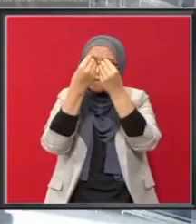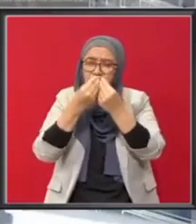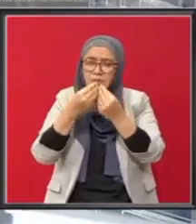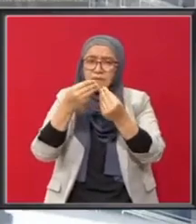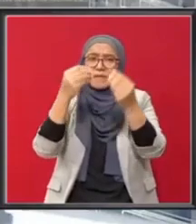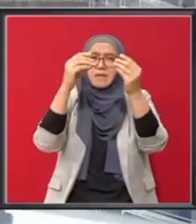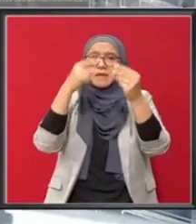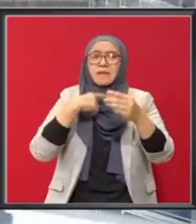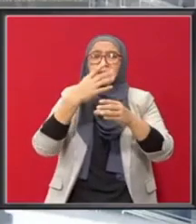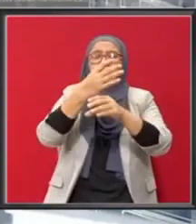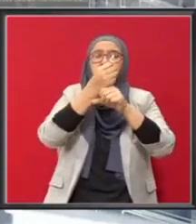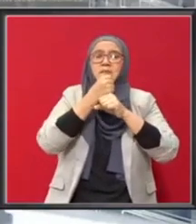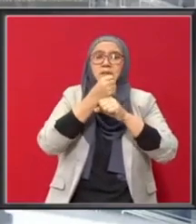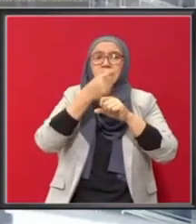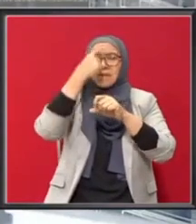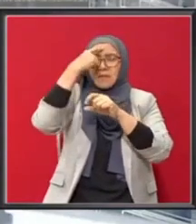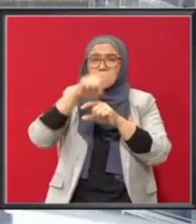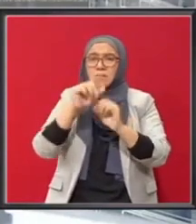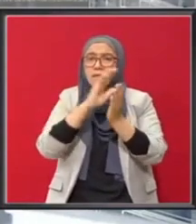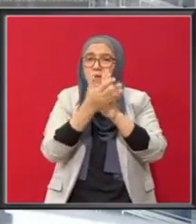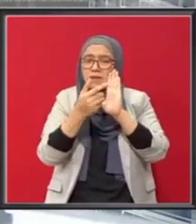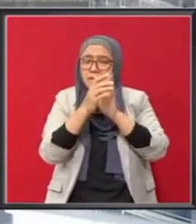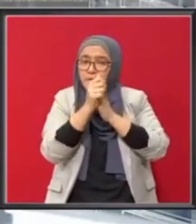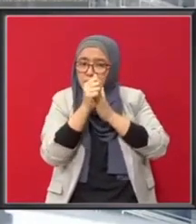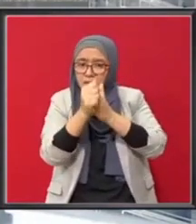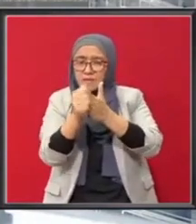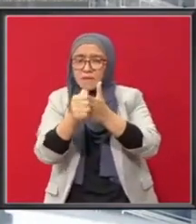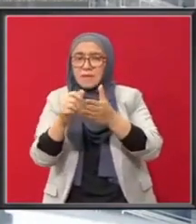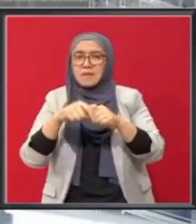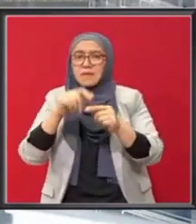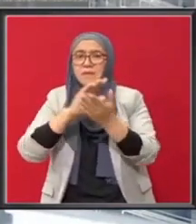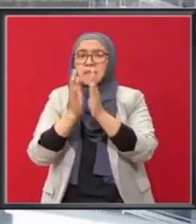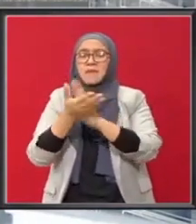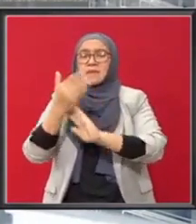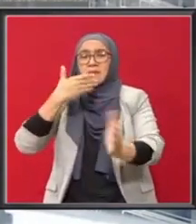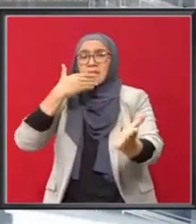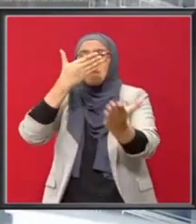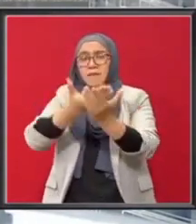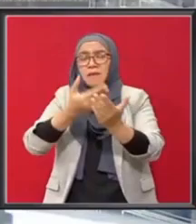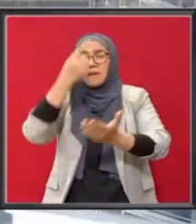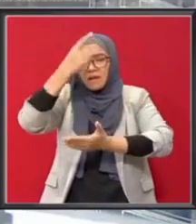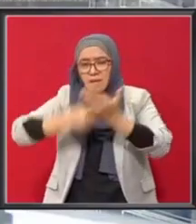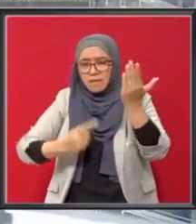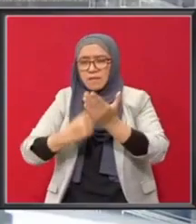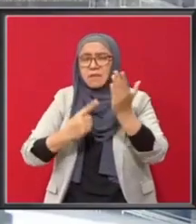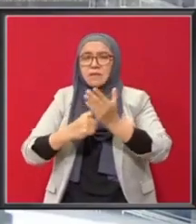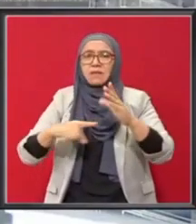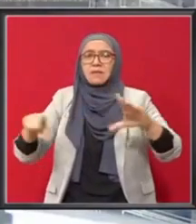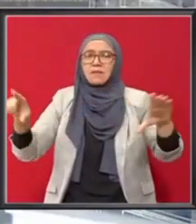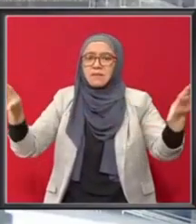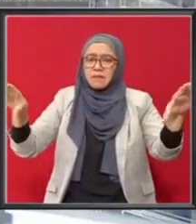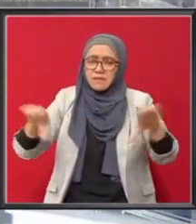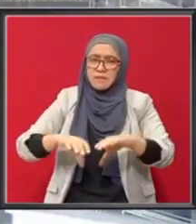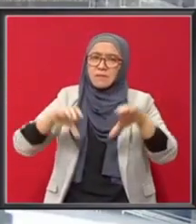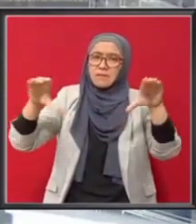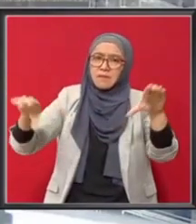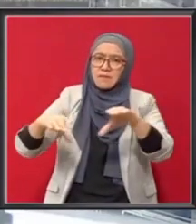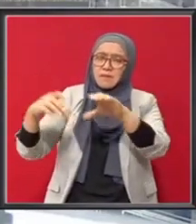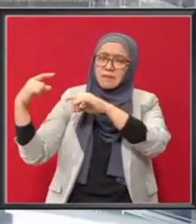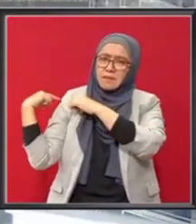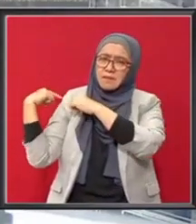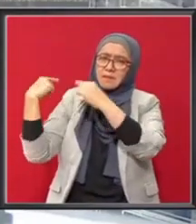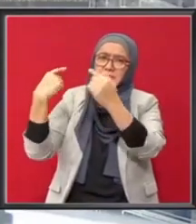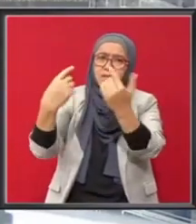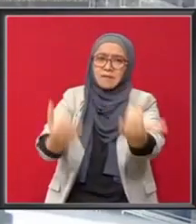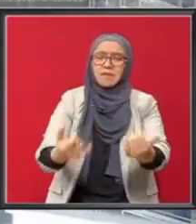dosen sebagai satu indikator kepada dengan izin kepada keberkesanan apa pelaksanaan yang kita telah lakukan menurut